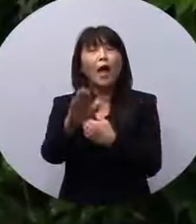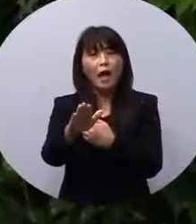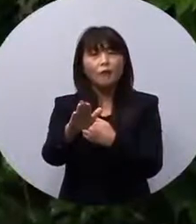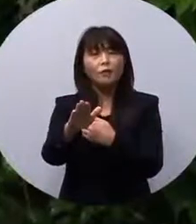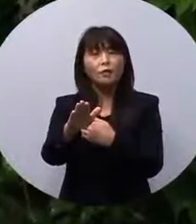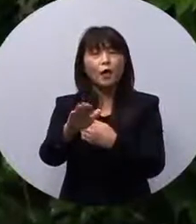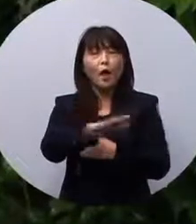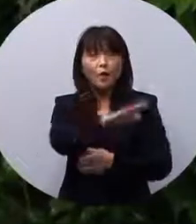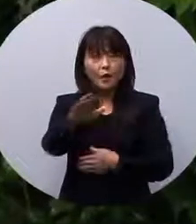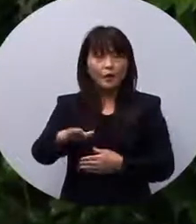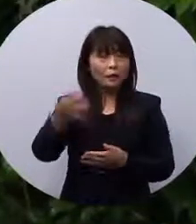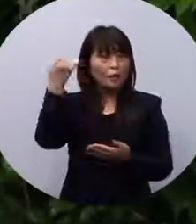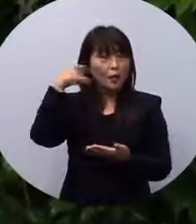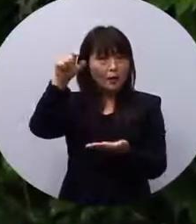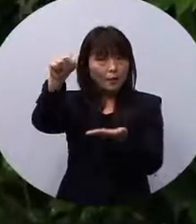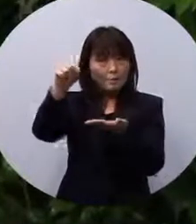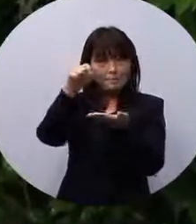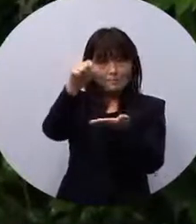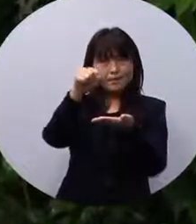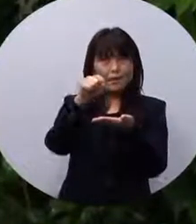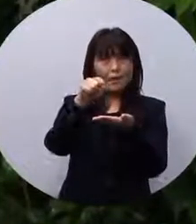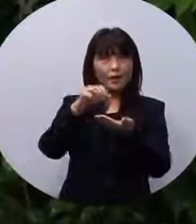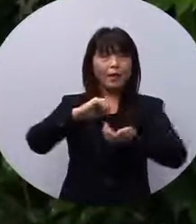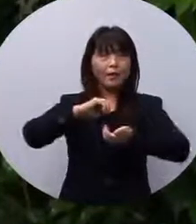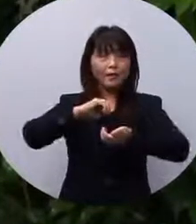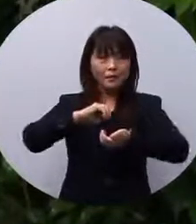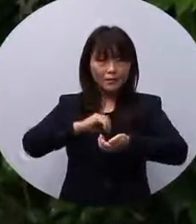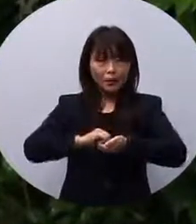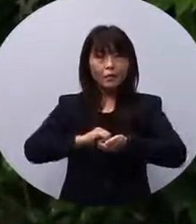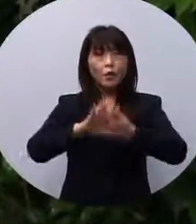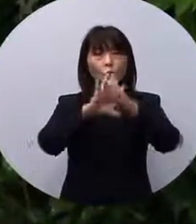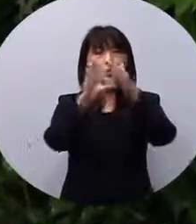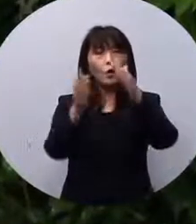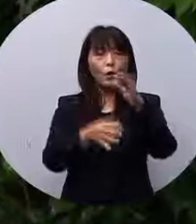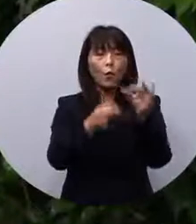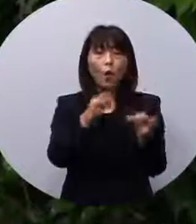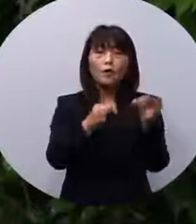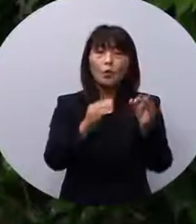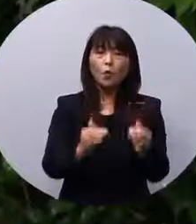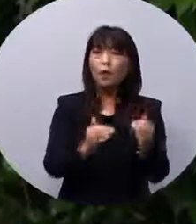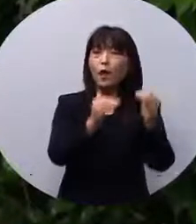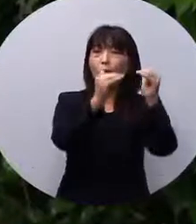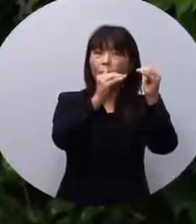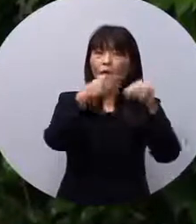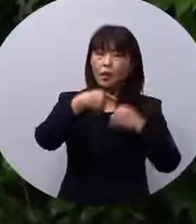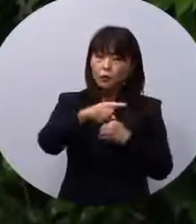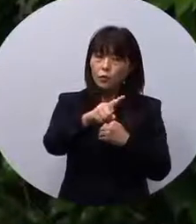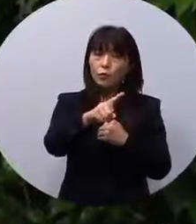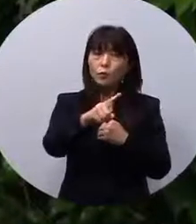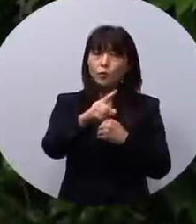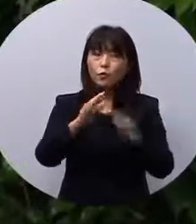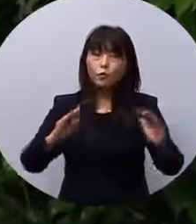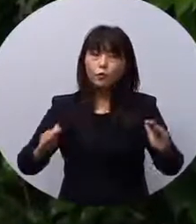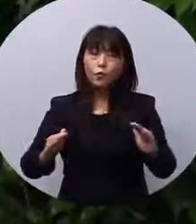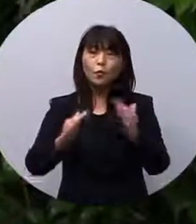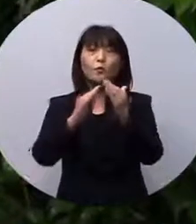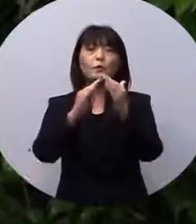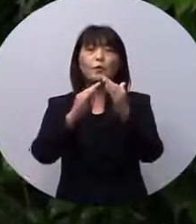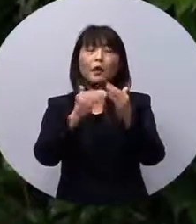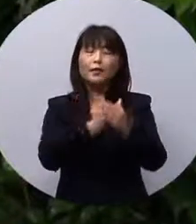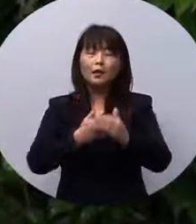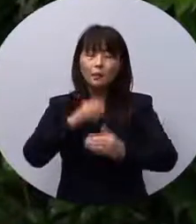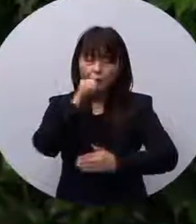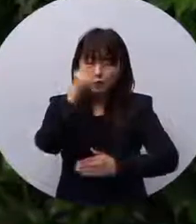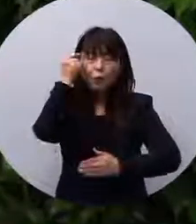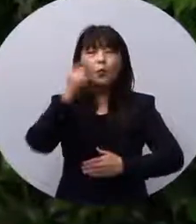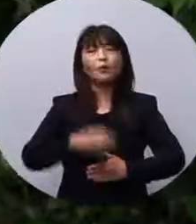さんの意見を聞きながらぜひね、藤沢の、価値を高めていく、そういったプロモーションができればと、こんなふうに思っ